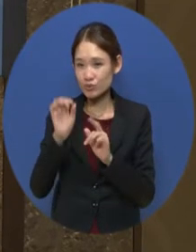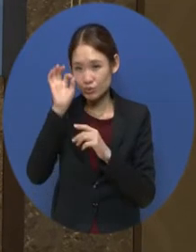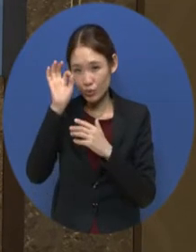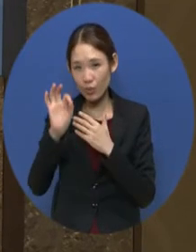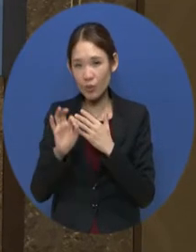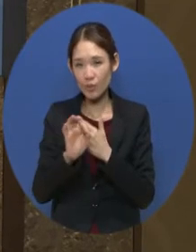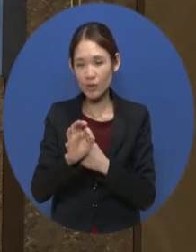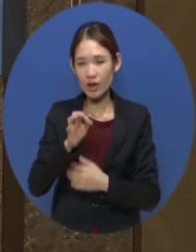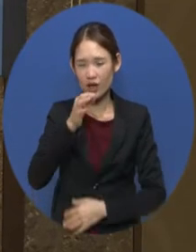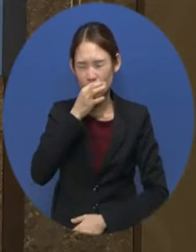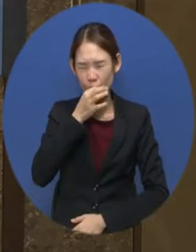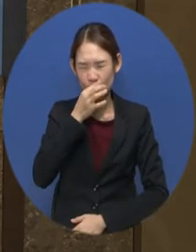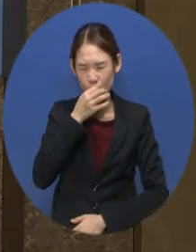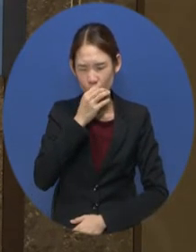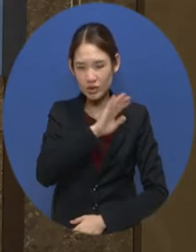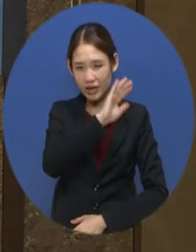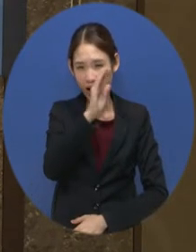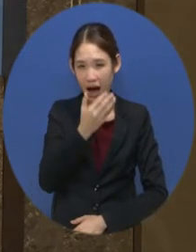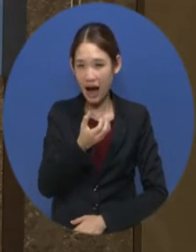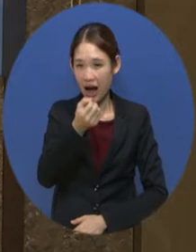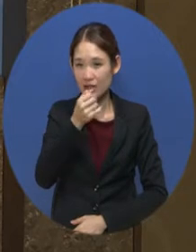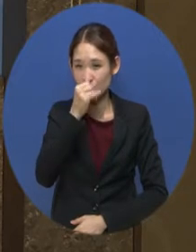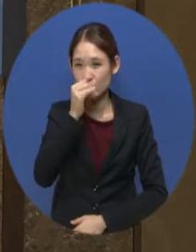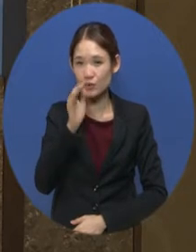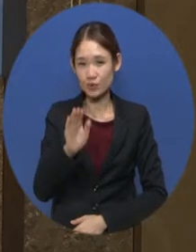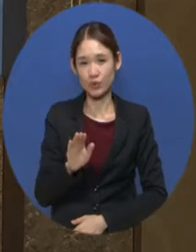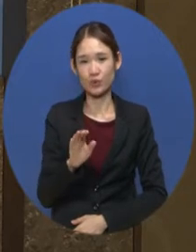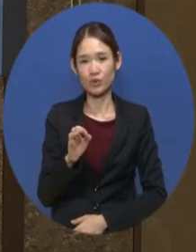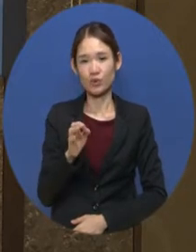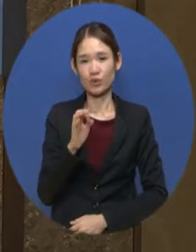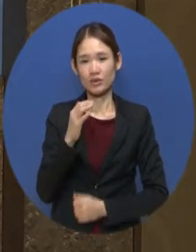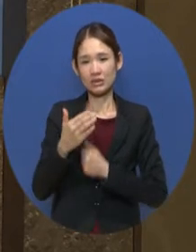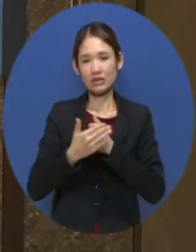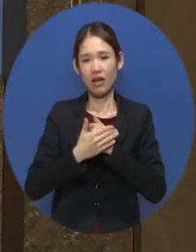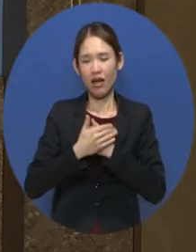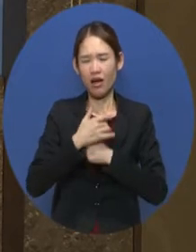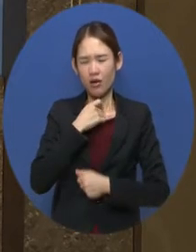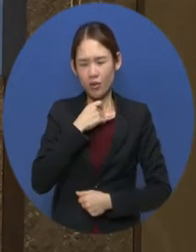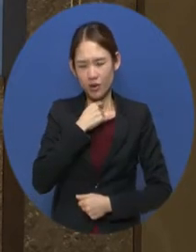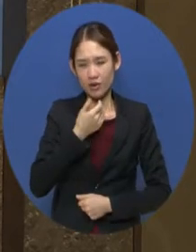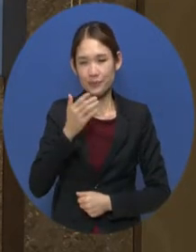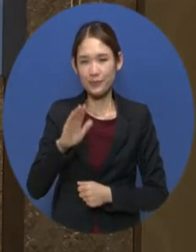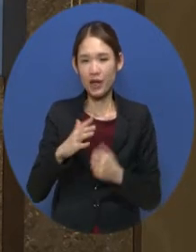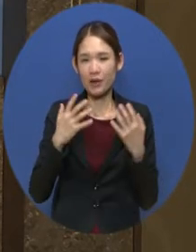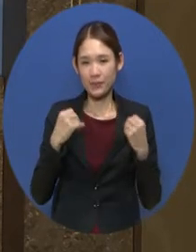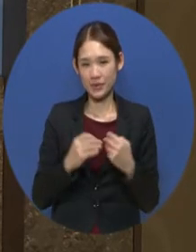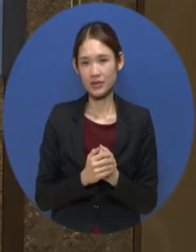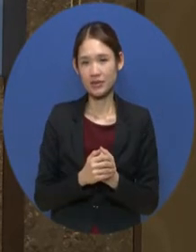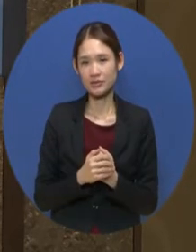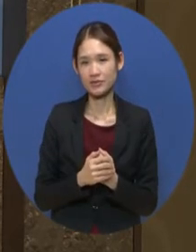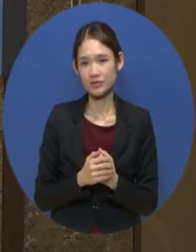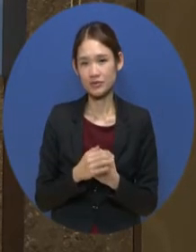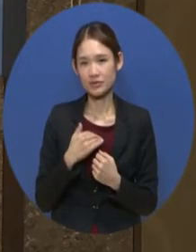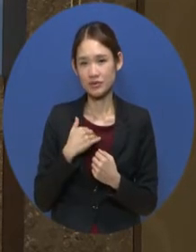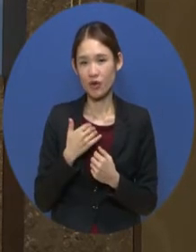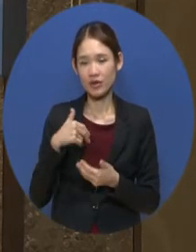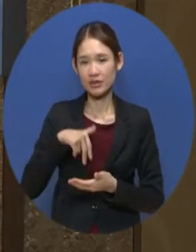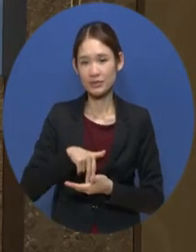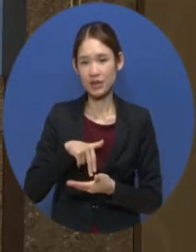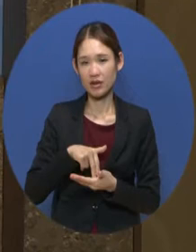네. 욕구는 분명히 있어요. 욕구도 많고 또 지원을 받고자 하시는 분들도 많은데 네. 저희로서는